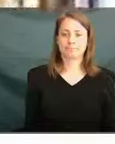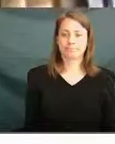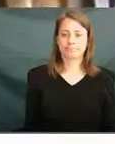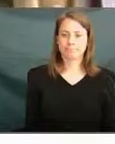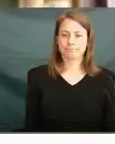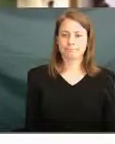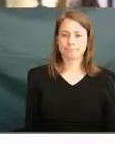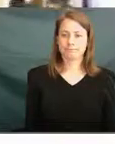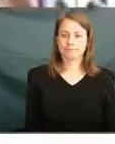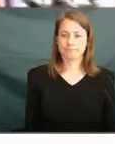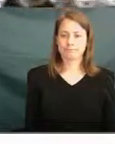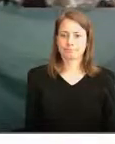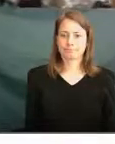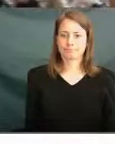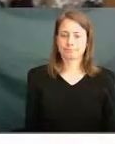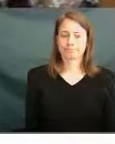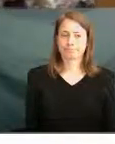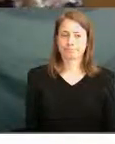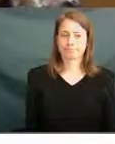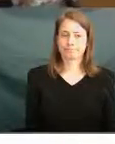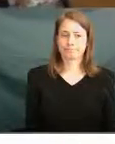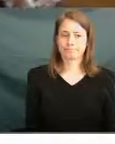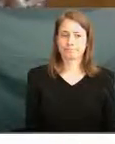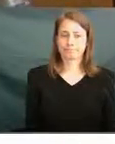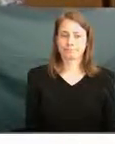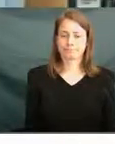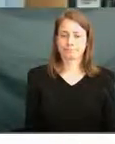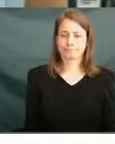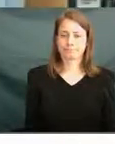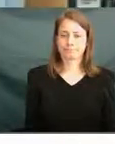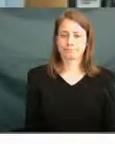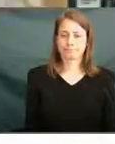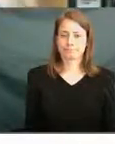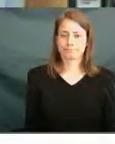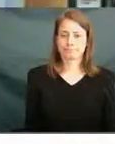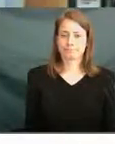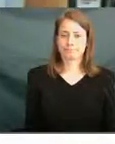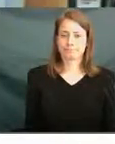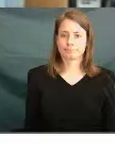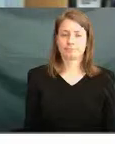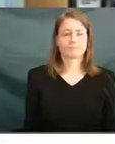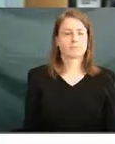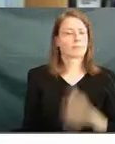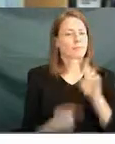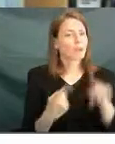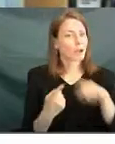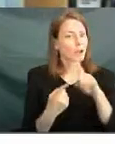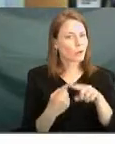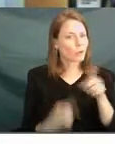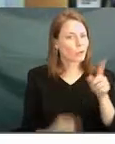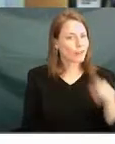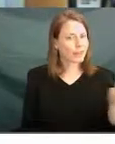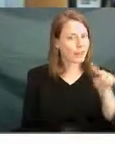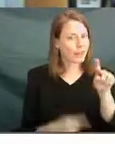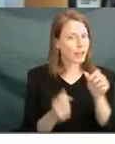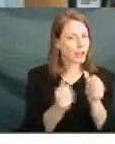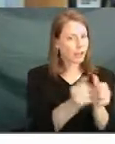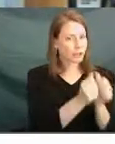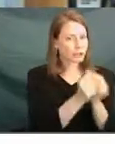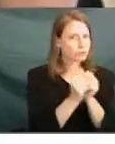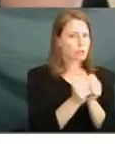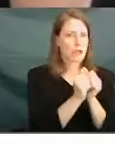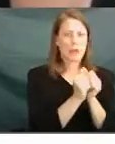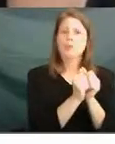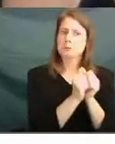med deg. They feel tougher when they are together. When they are alone, they're actually quite small. And